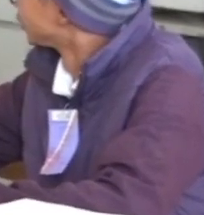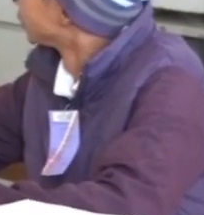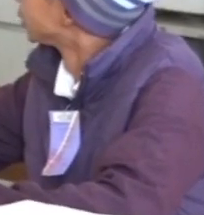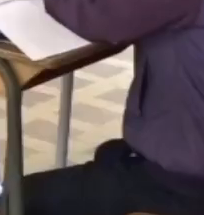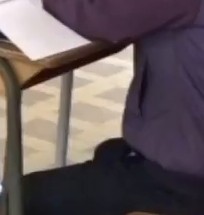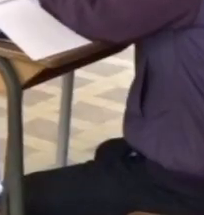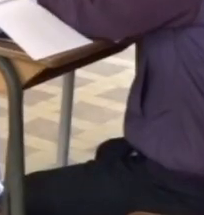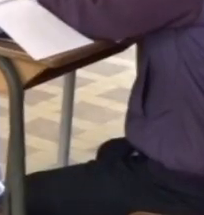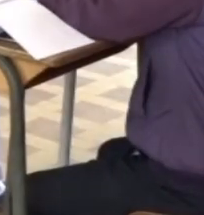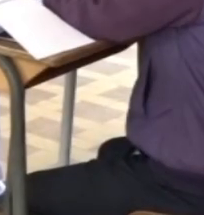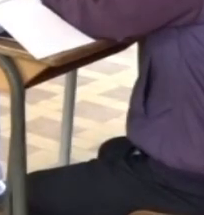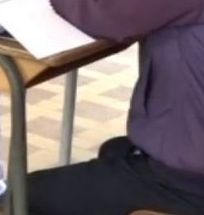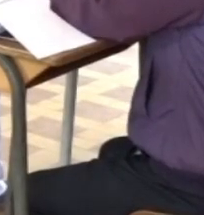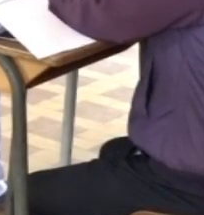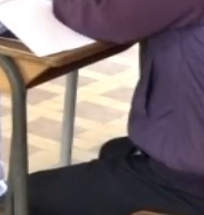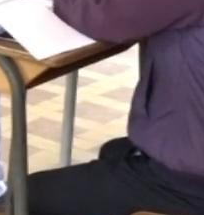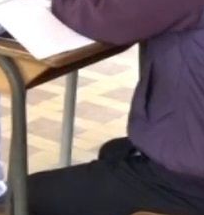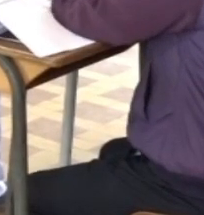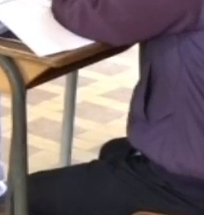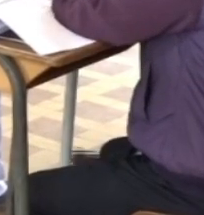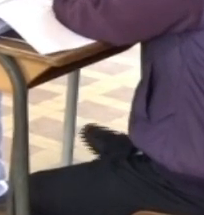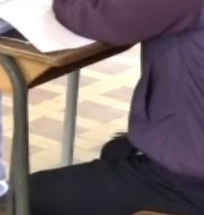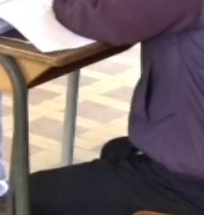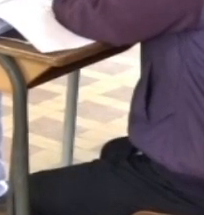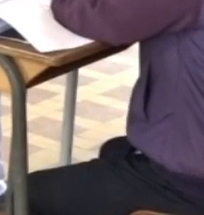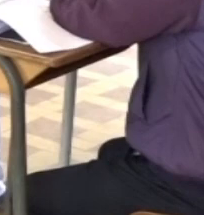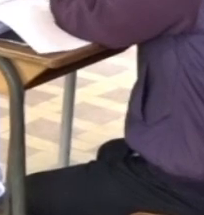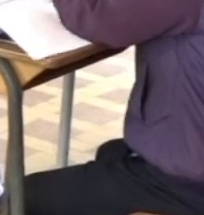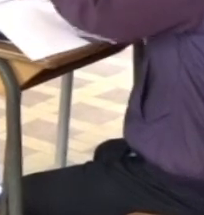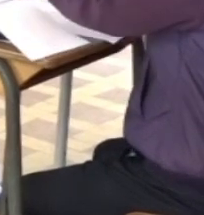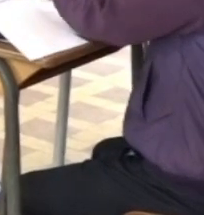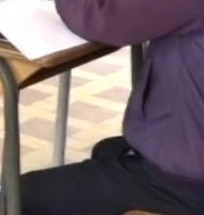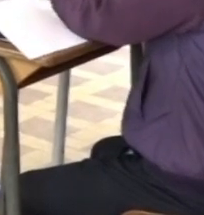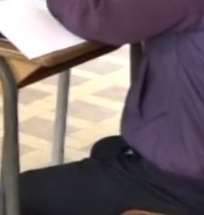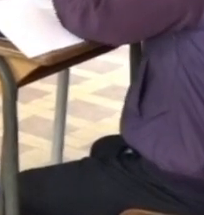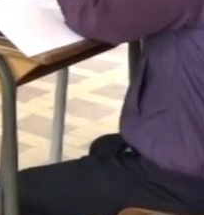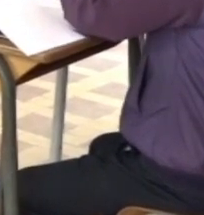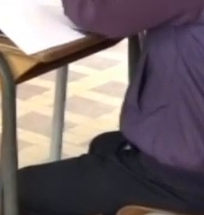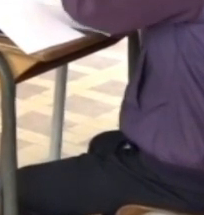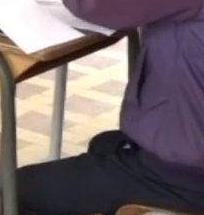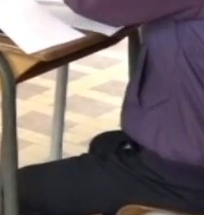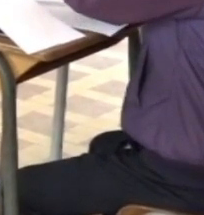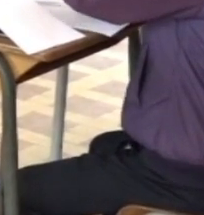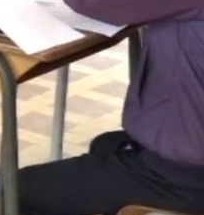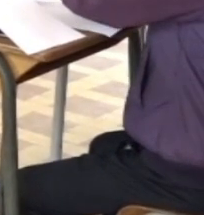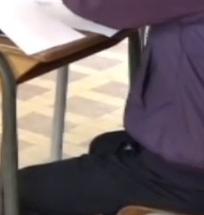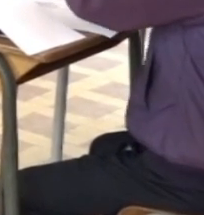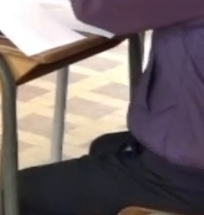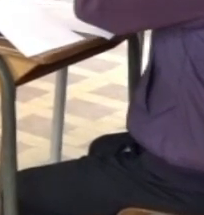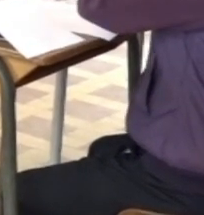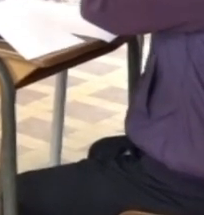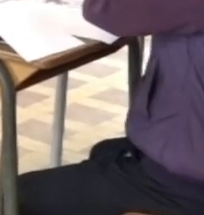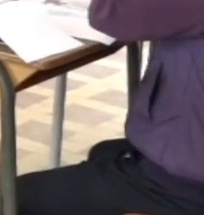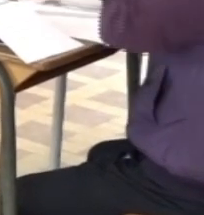antenmeran pirenein upiara mibunantu kam nifulu ampirenein ni sulmbabamboka am nifana tante rani retetika sa